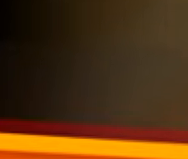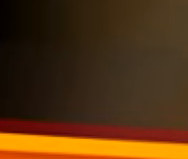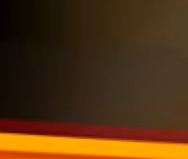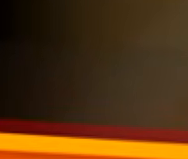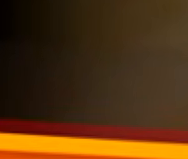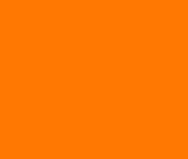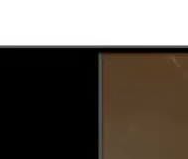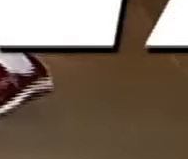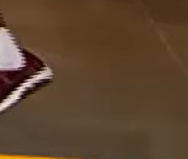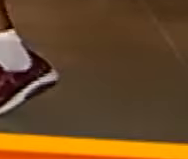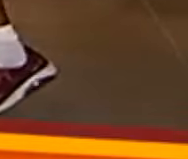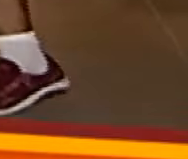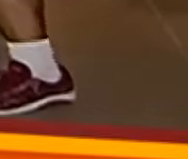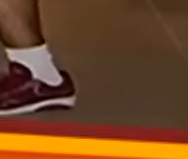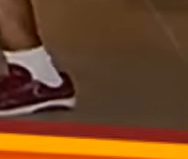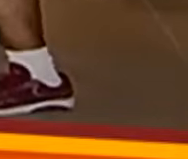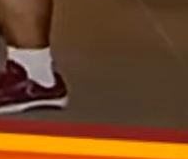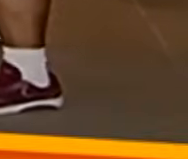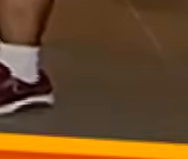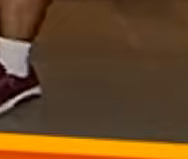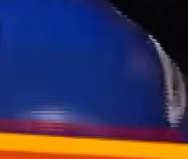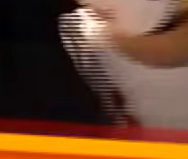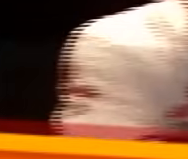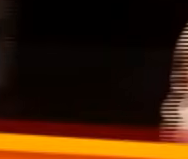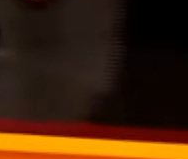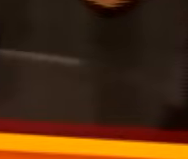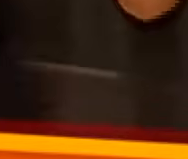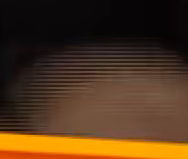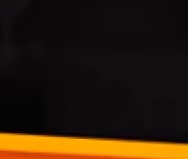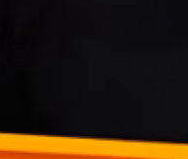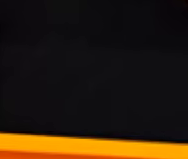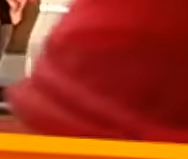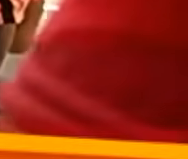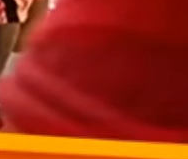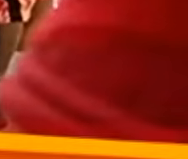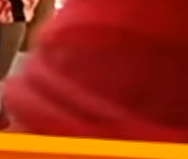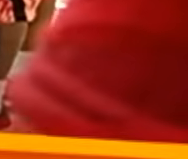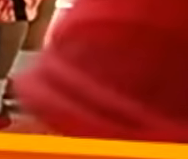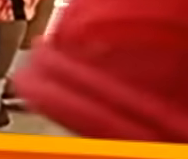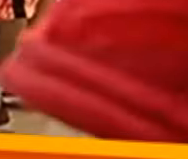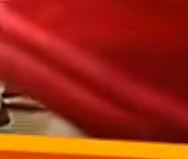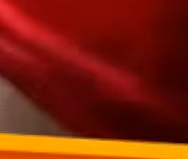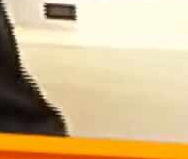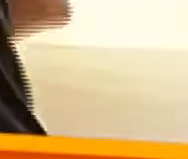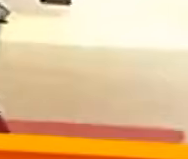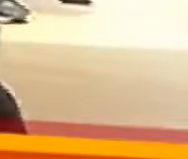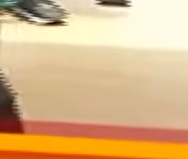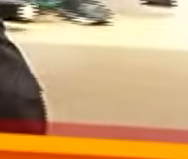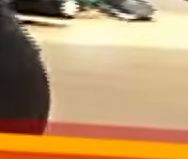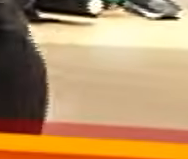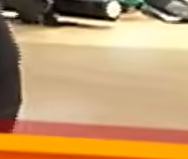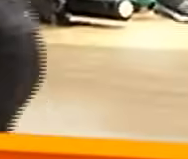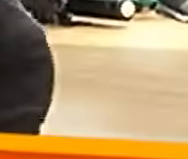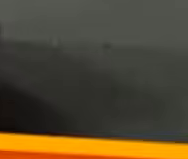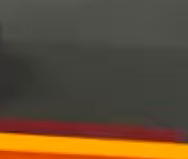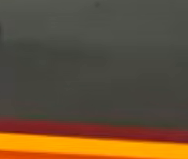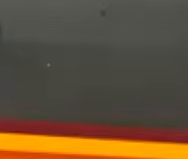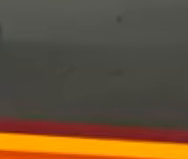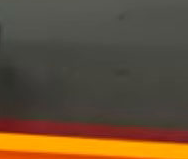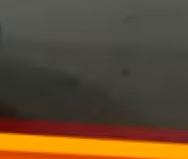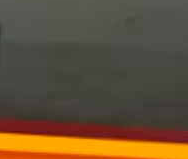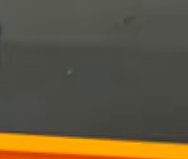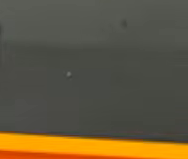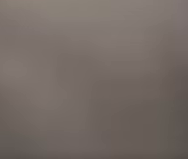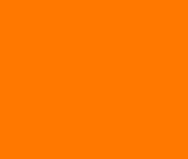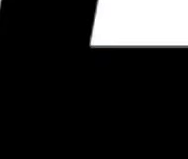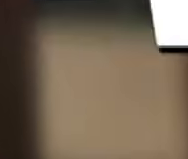dulo. Pambansang kamao Manny Pacquiao dismayado matapos hindi payagang sumabak sa 2024 Paris